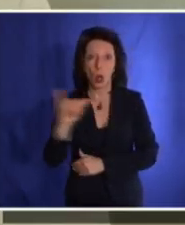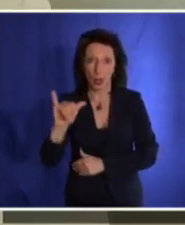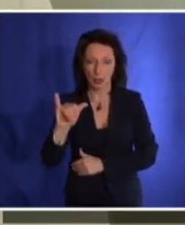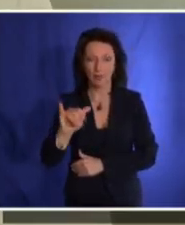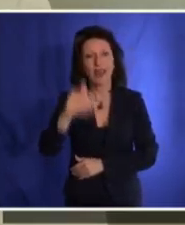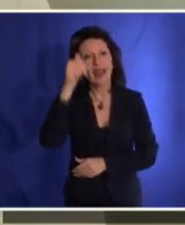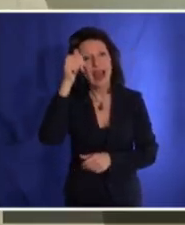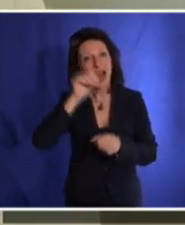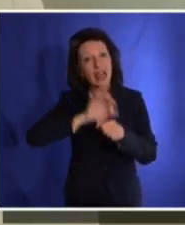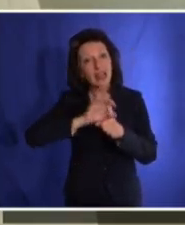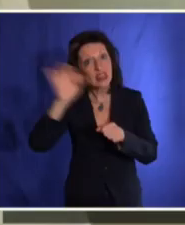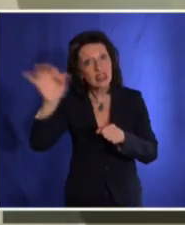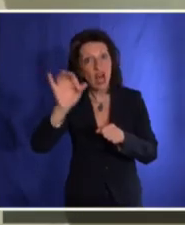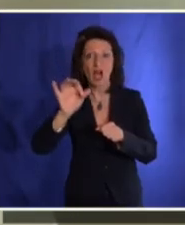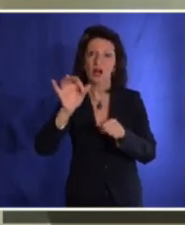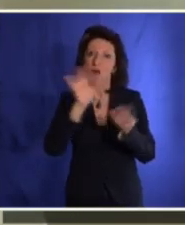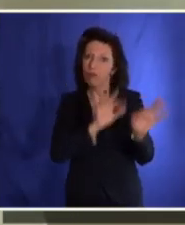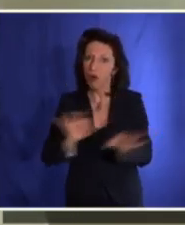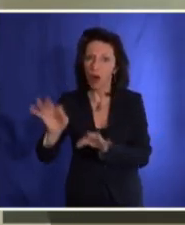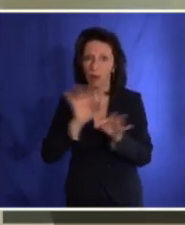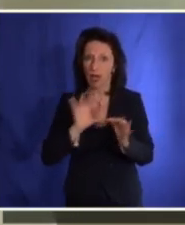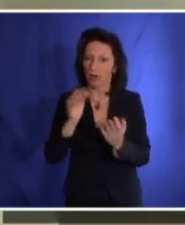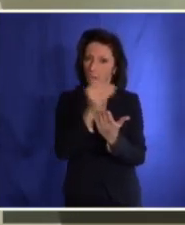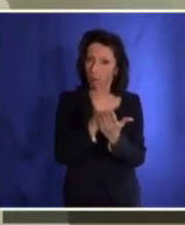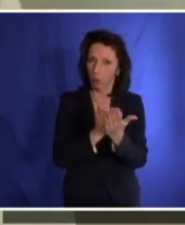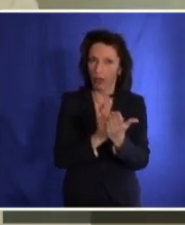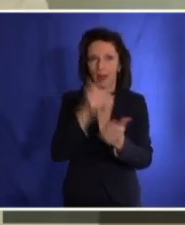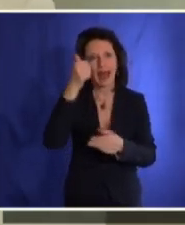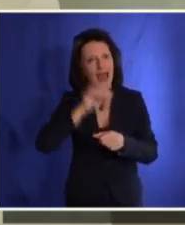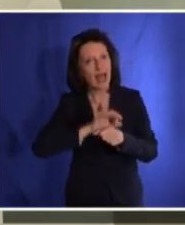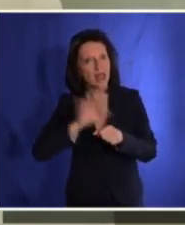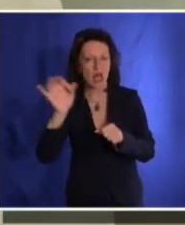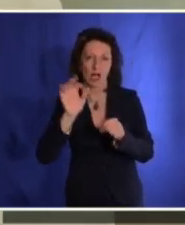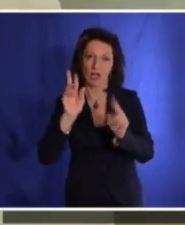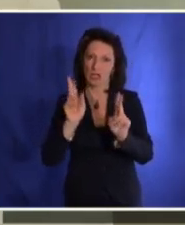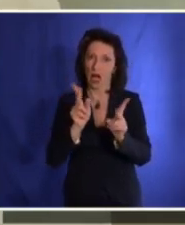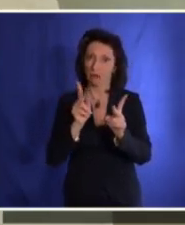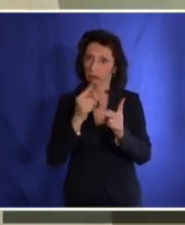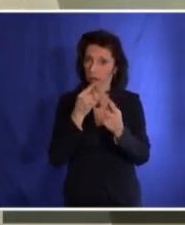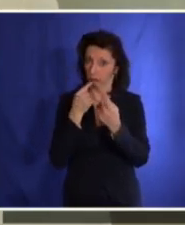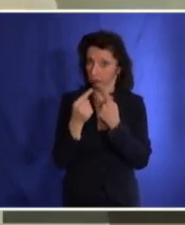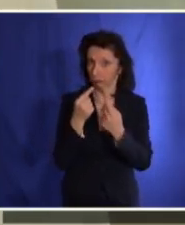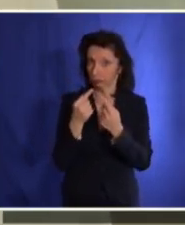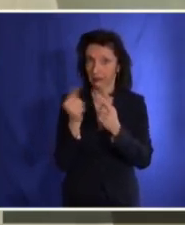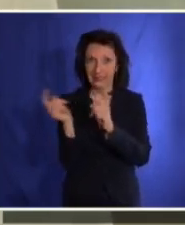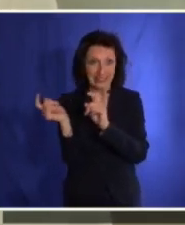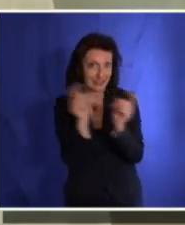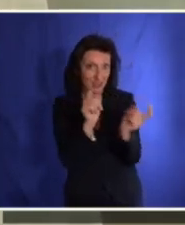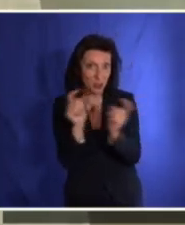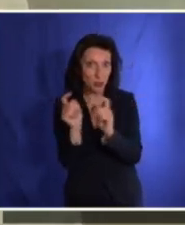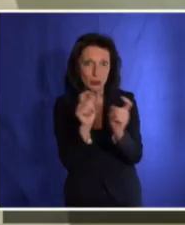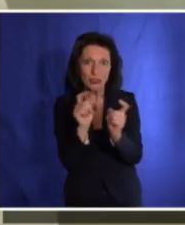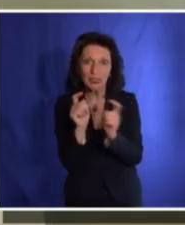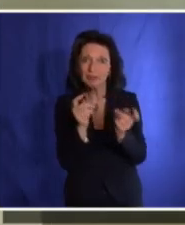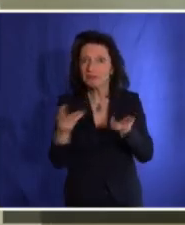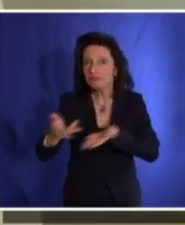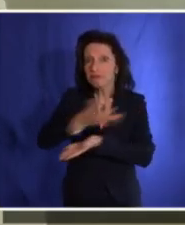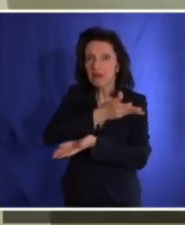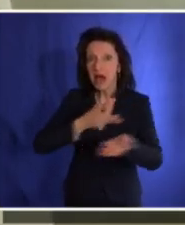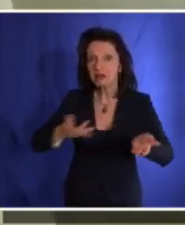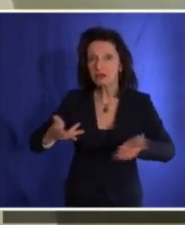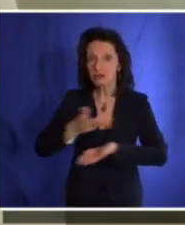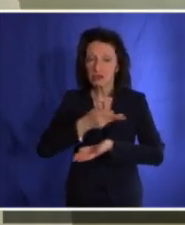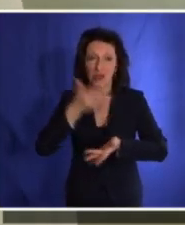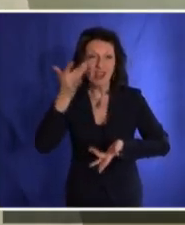unsere Programmarbeit. Zum Reden, zum Diskutieren, zum Debattieren und vielleicht auch zum Ringen